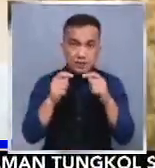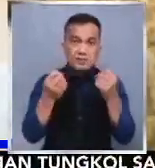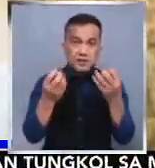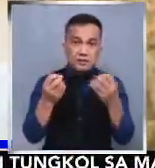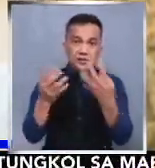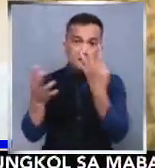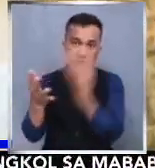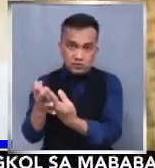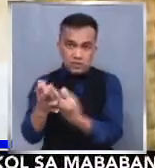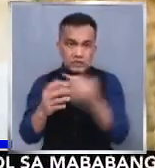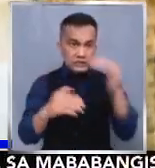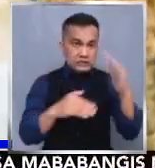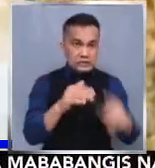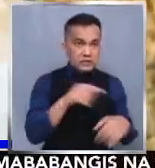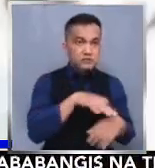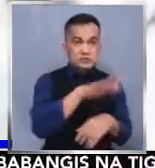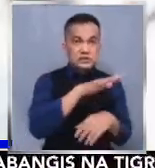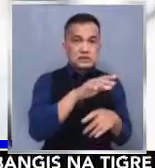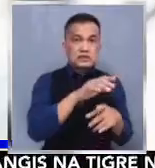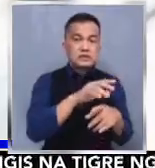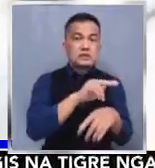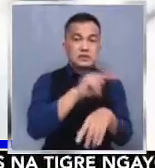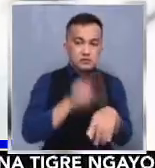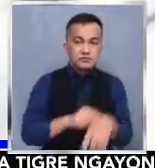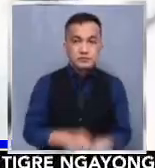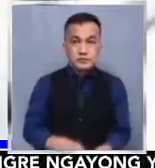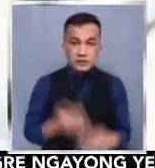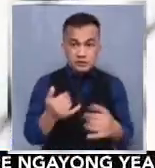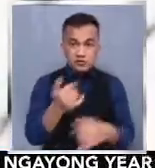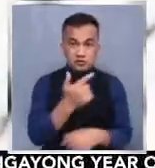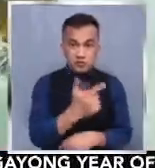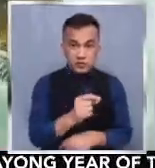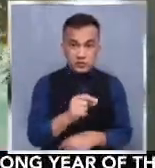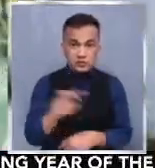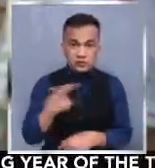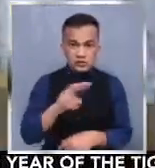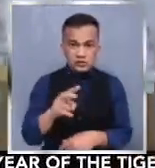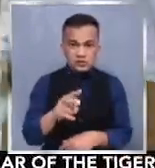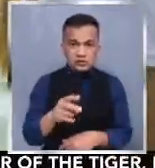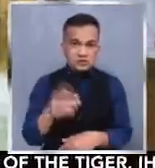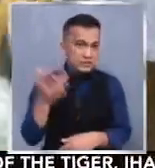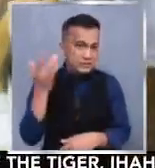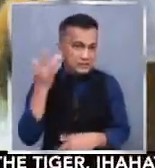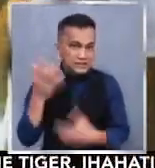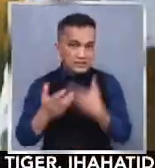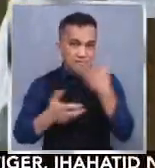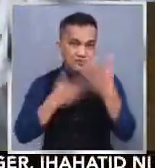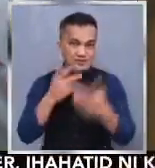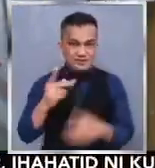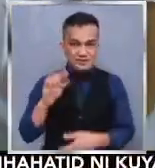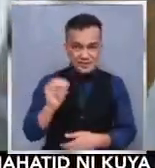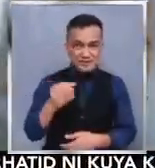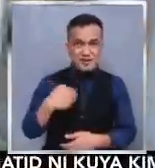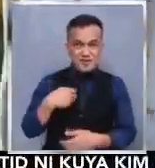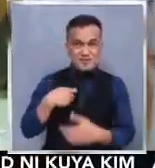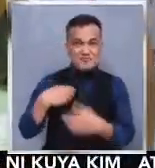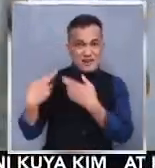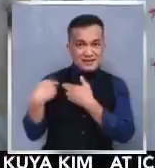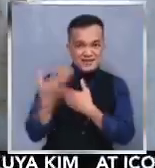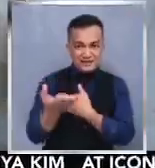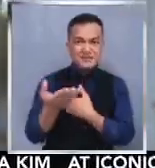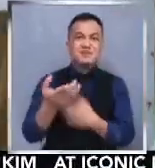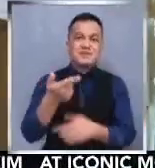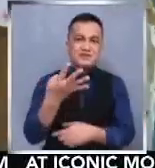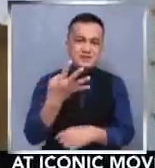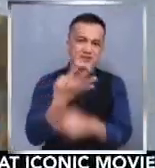nature. Ngayong 2022, you're gonna hear them roar! Ito po si Kuya Kim at sagot ko kayo 24 oras.